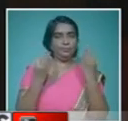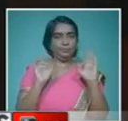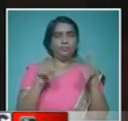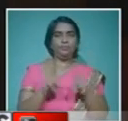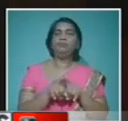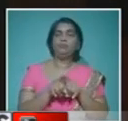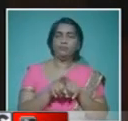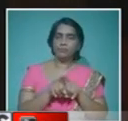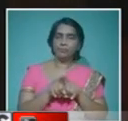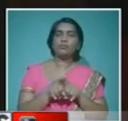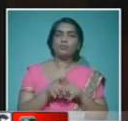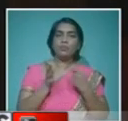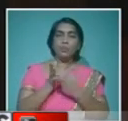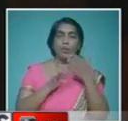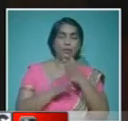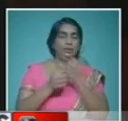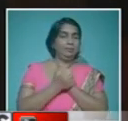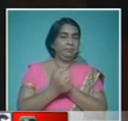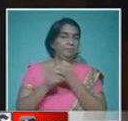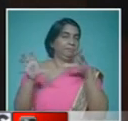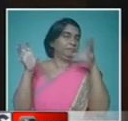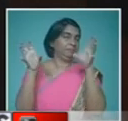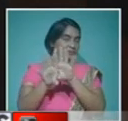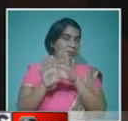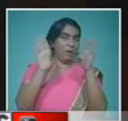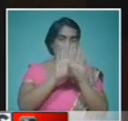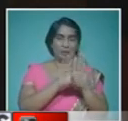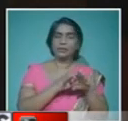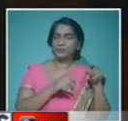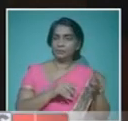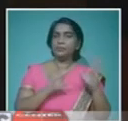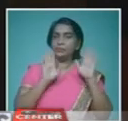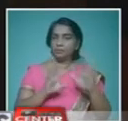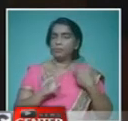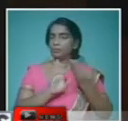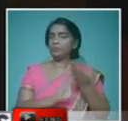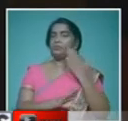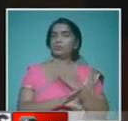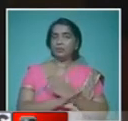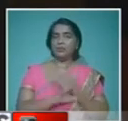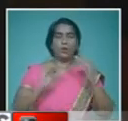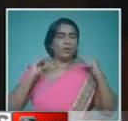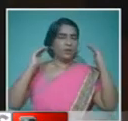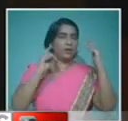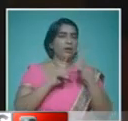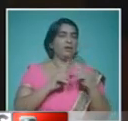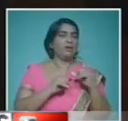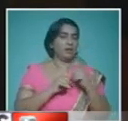ආකාරයට කාමර තුල හිරබාරයට aran තිබුණා. අපිට පෙර උසස් අධ්‍යාපන